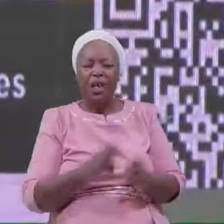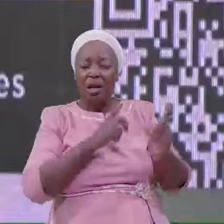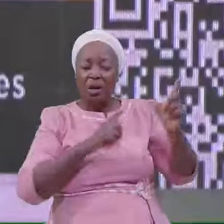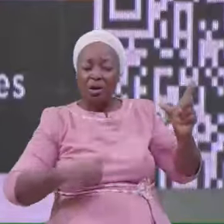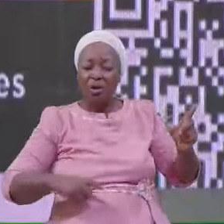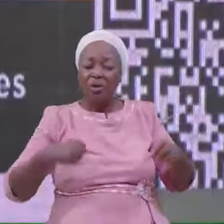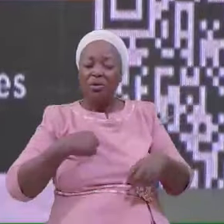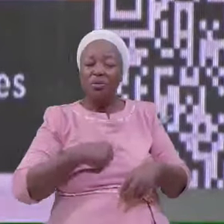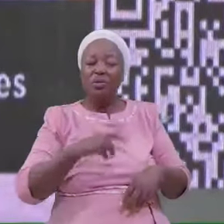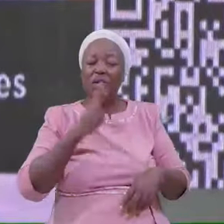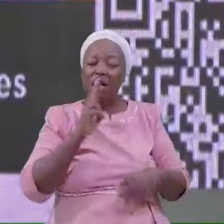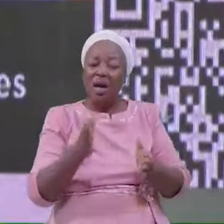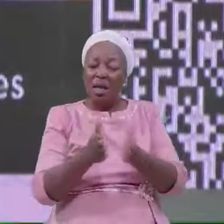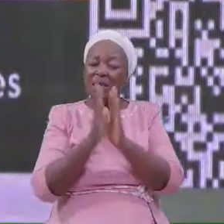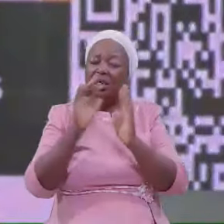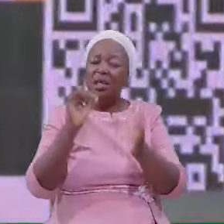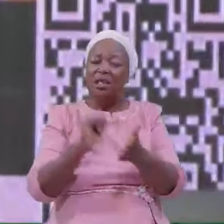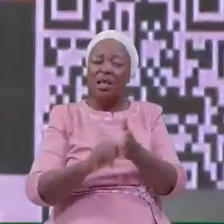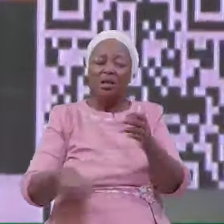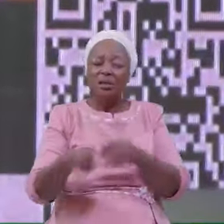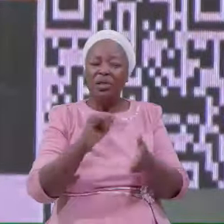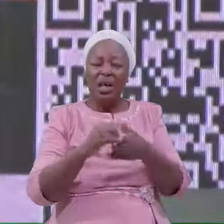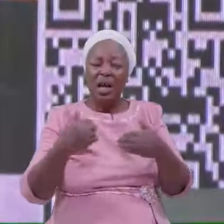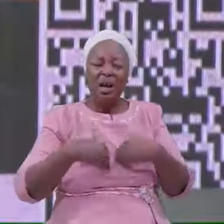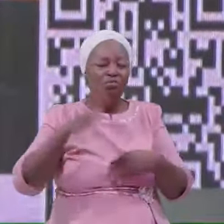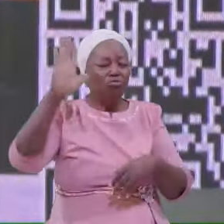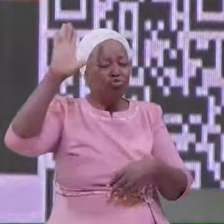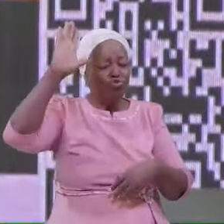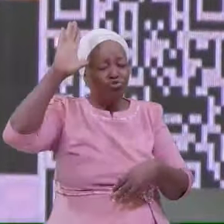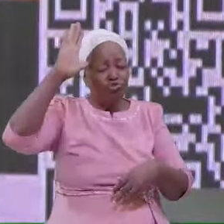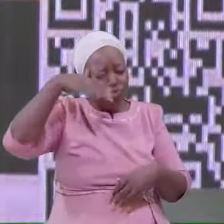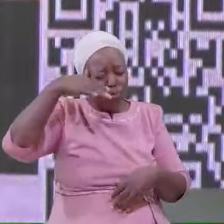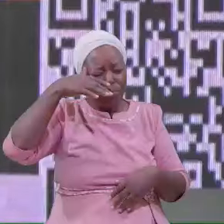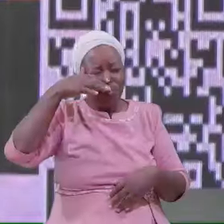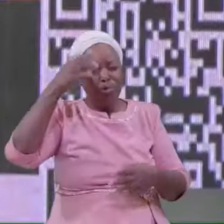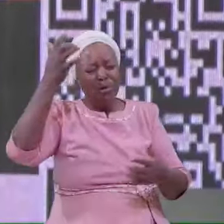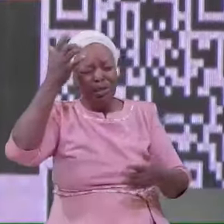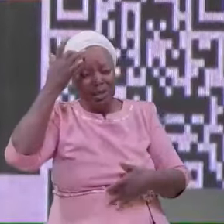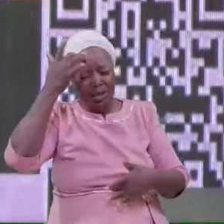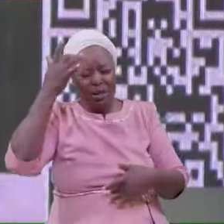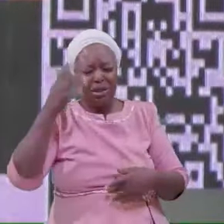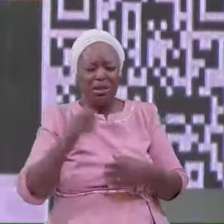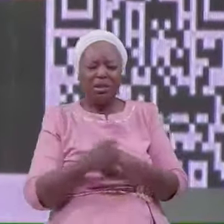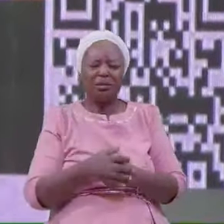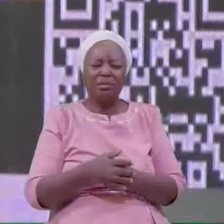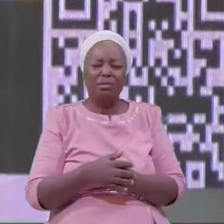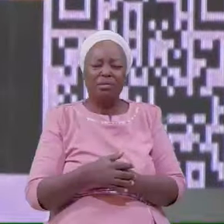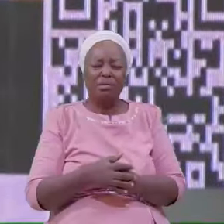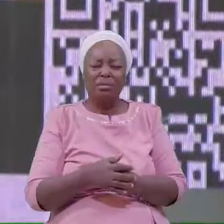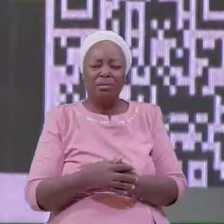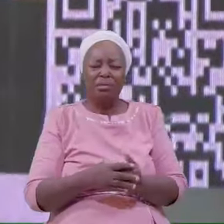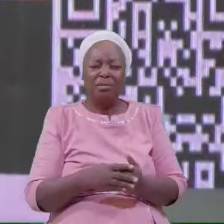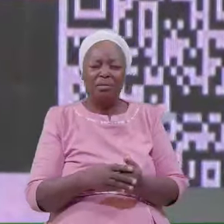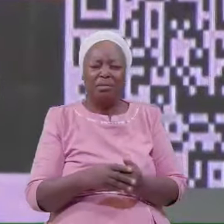Panginoon, hinihiling ko, terminal incurable disease. Kung sino man na mayroong